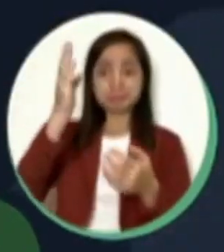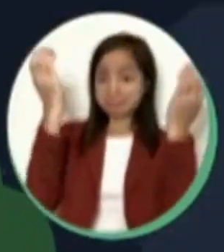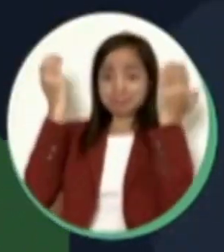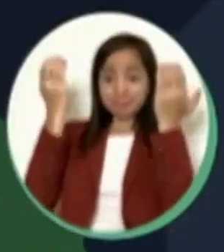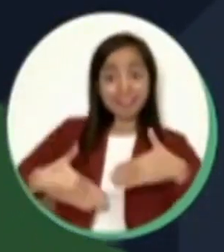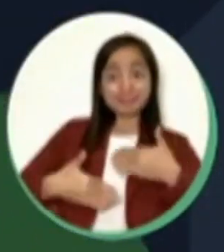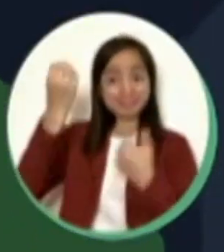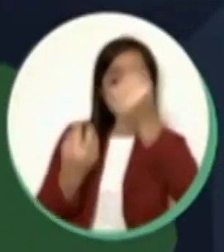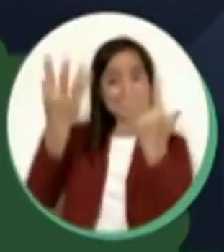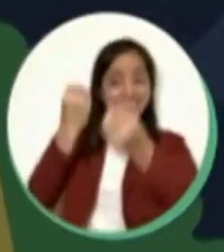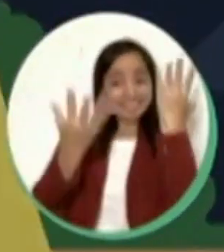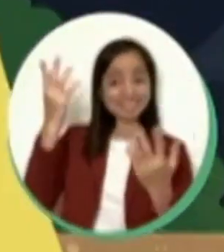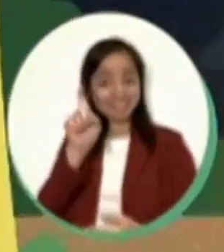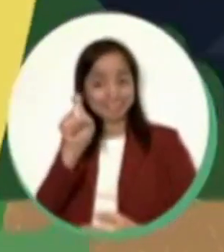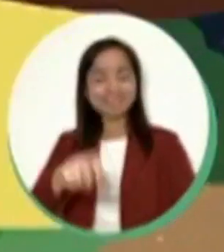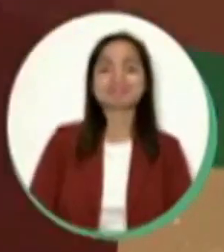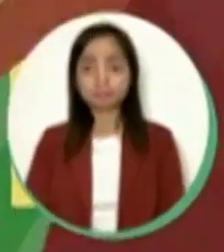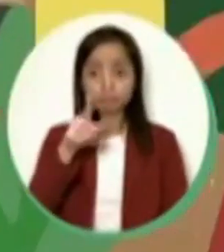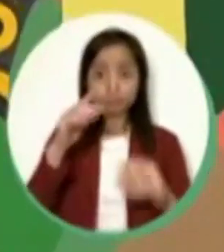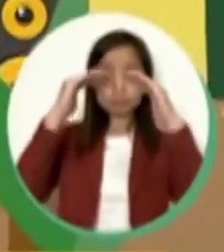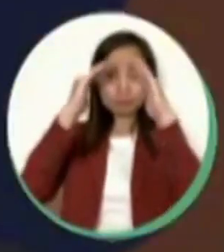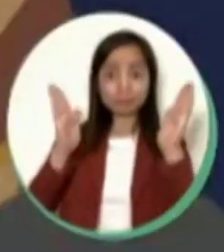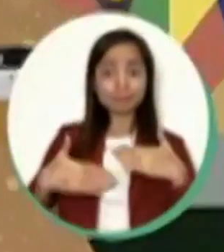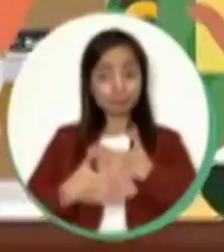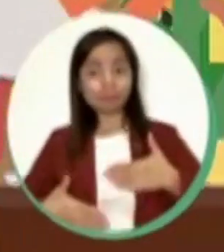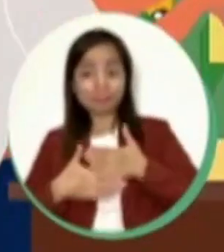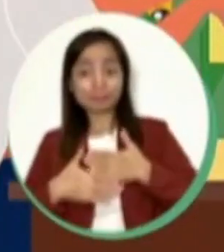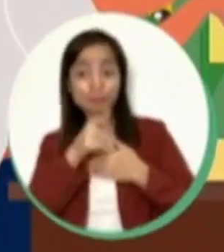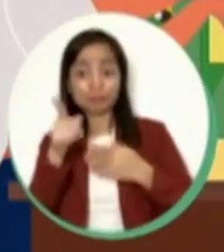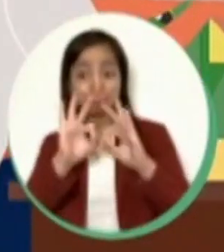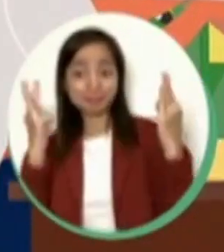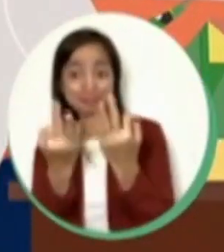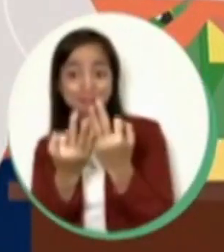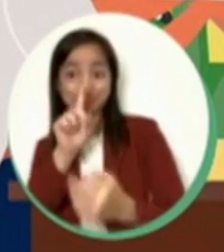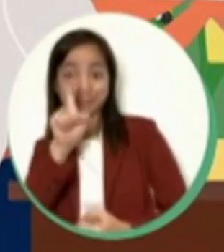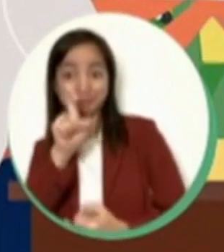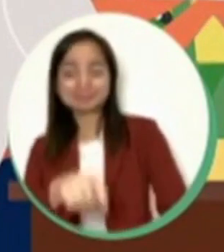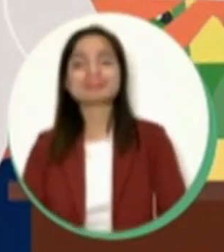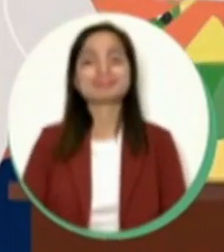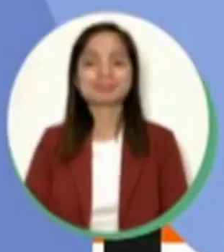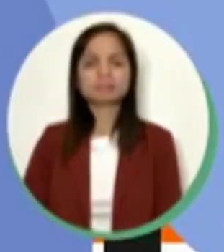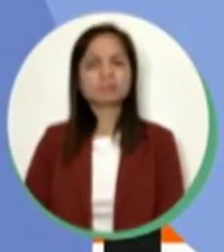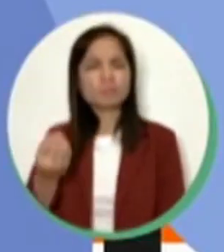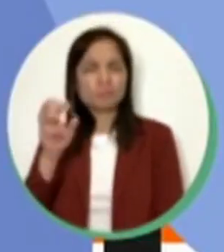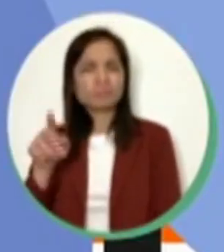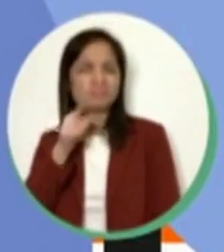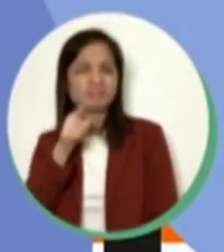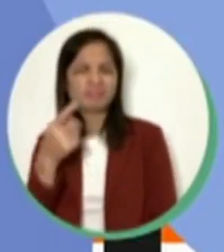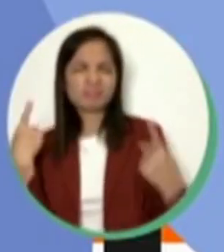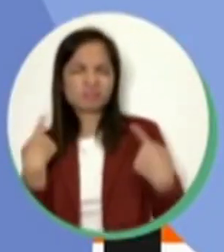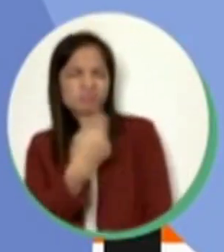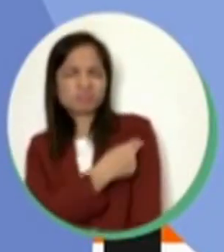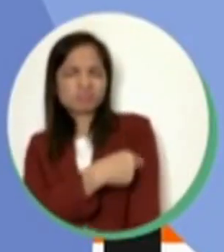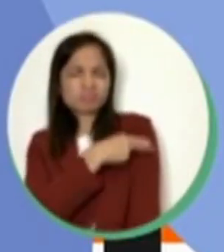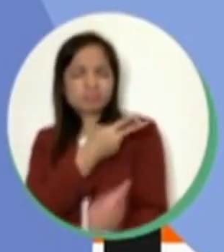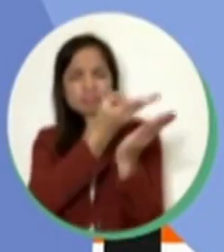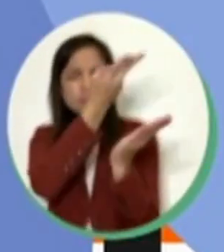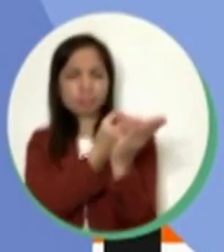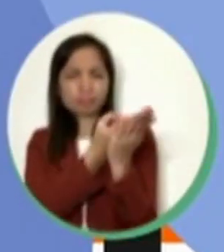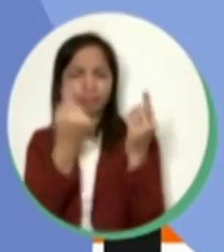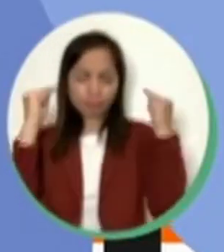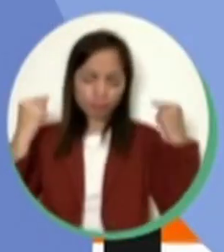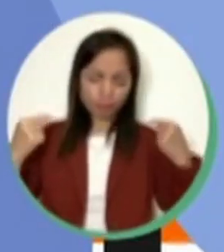Saan ka magbabagong taon? Sa bahay? Nagsasaya kasama ang pamilya? O sa ospital